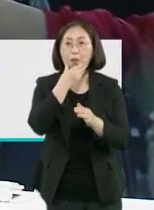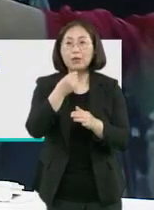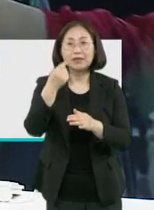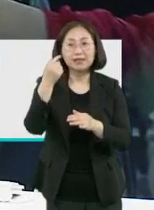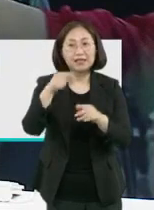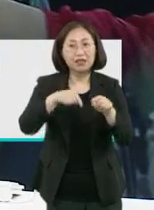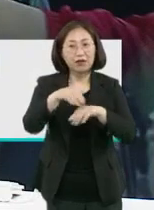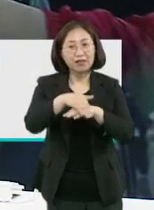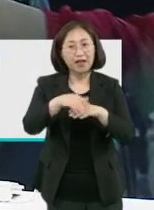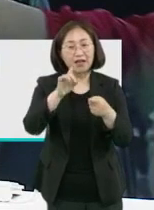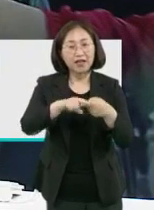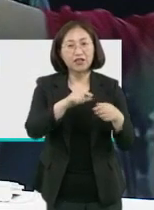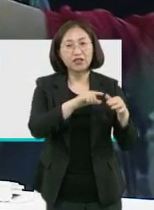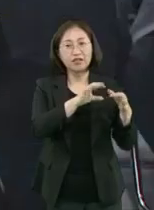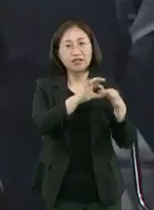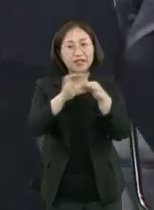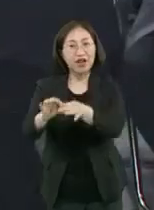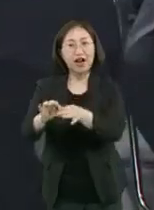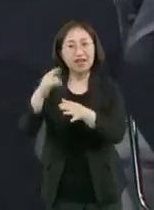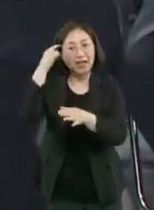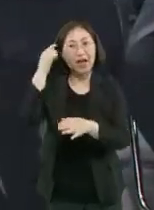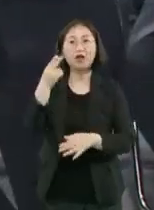내비쳤습니다. 강진원 기자입니다.